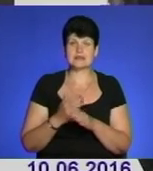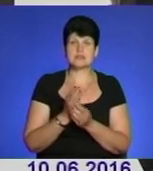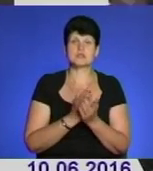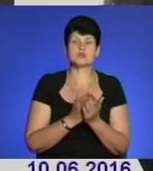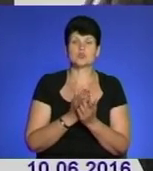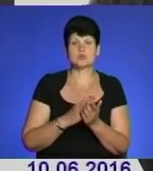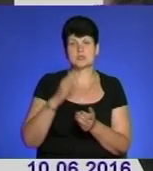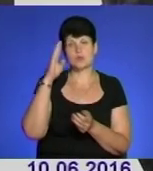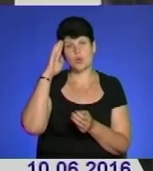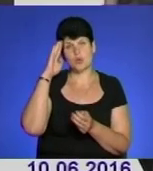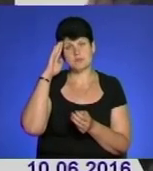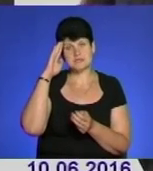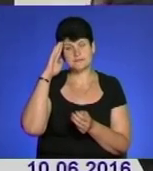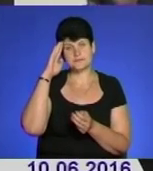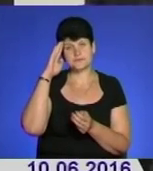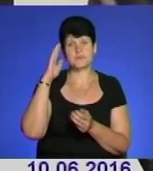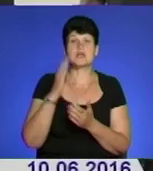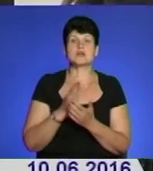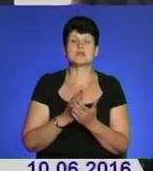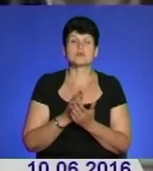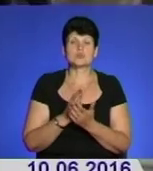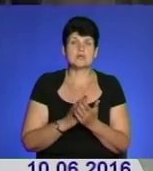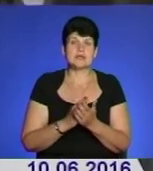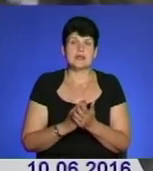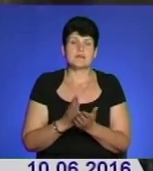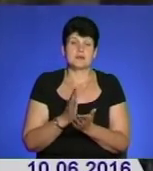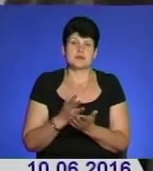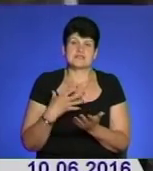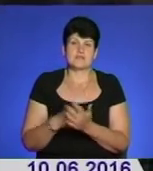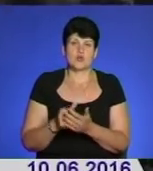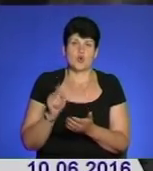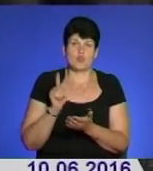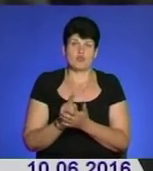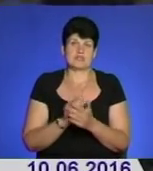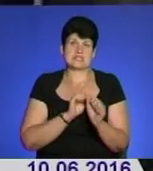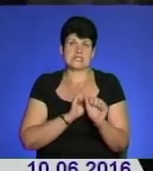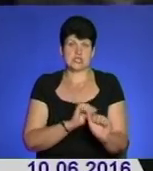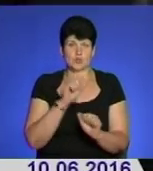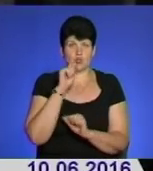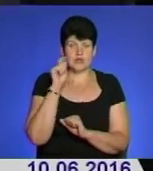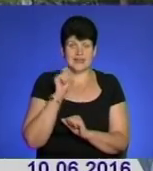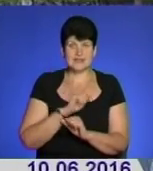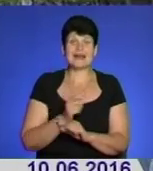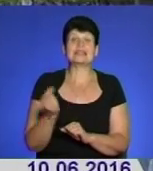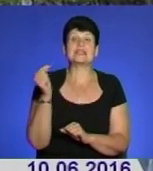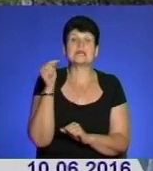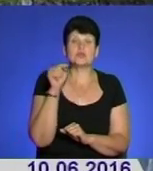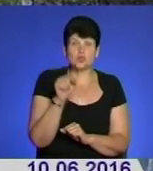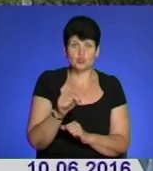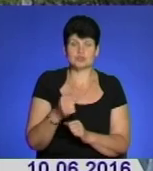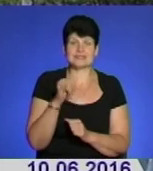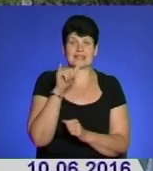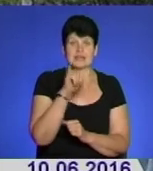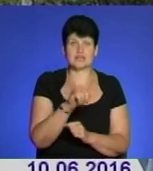служать хлопці службу, несуть свій обов'язок, захищаючи Україну. Але і тут для них